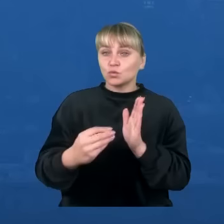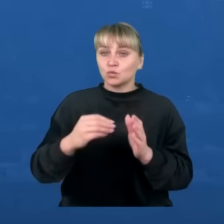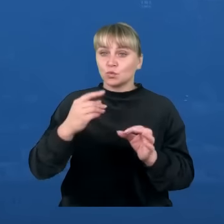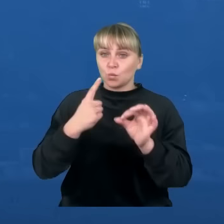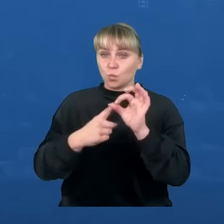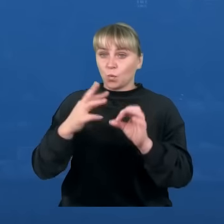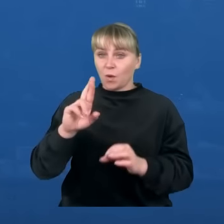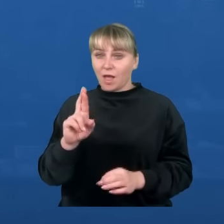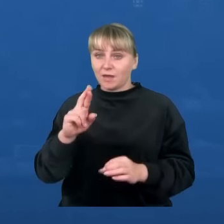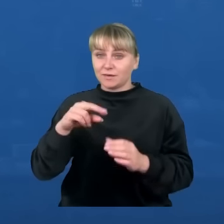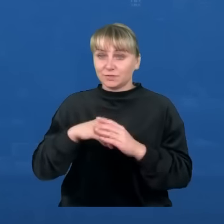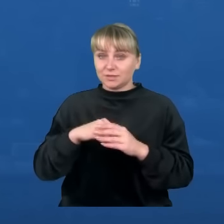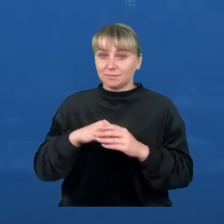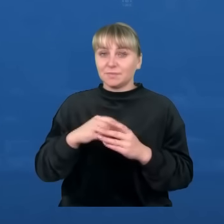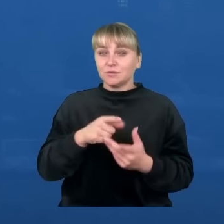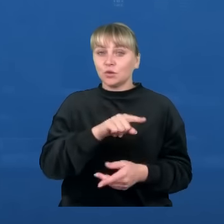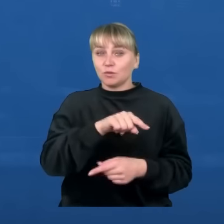stronę